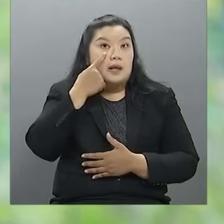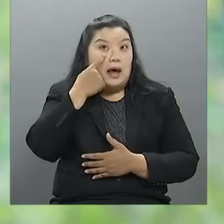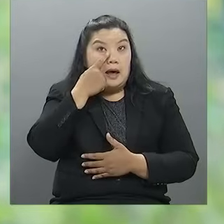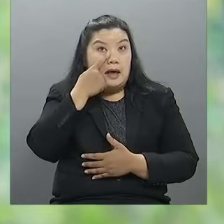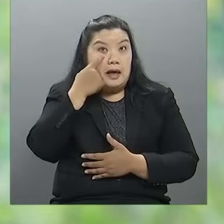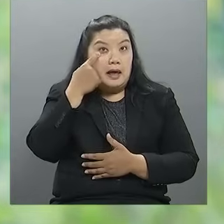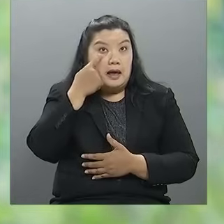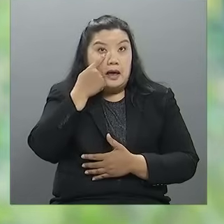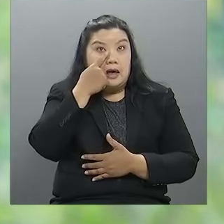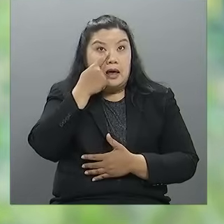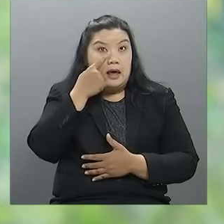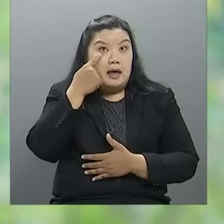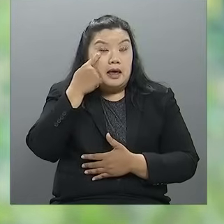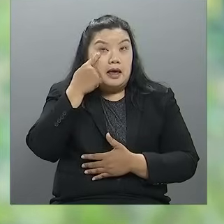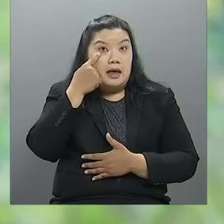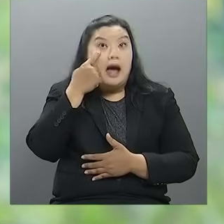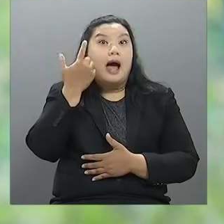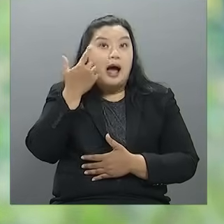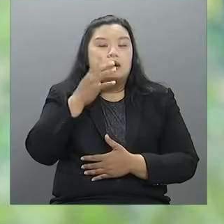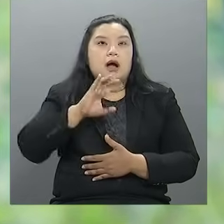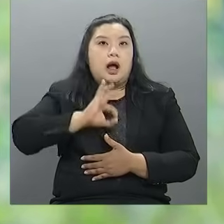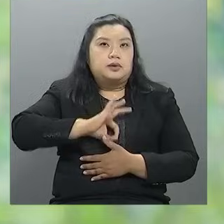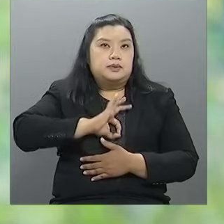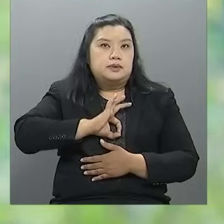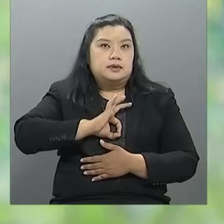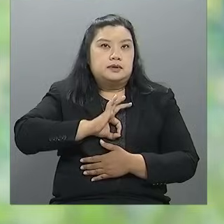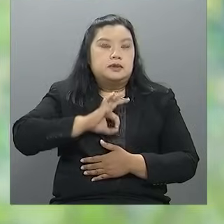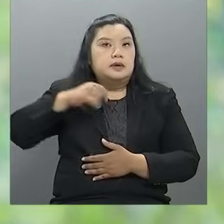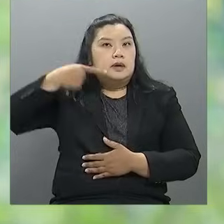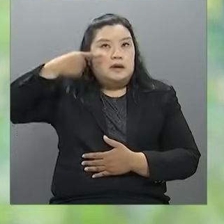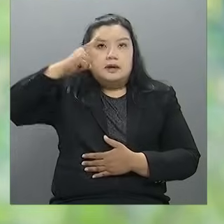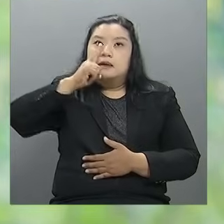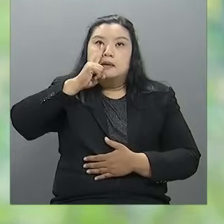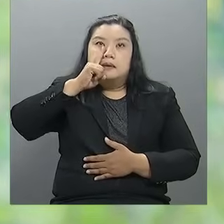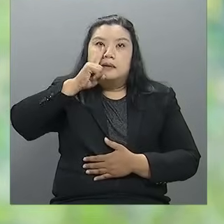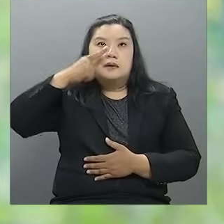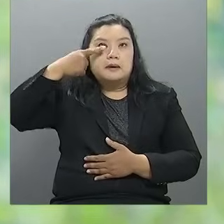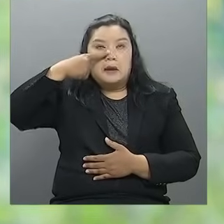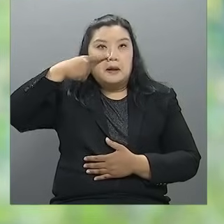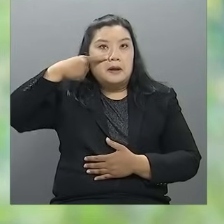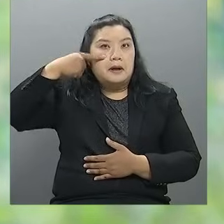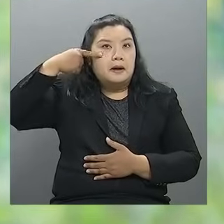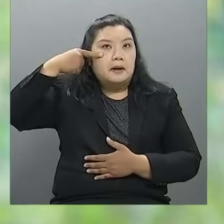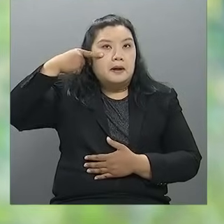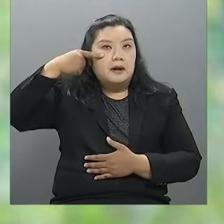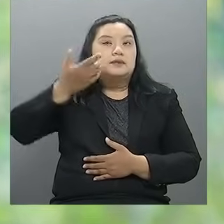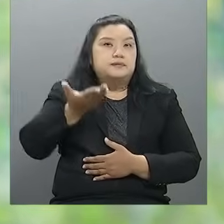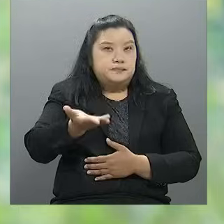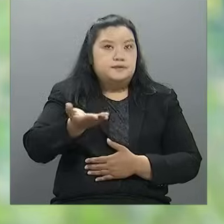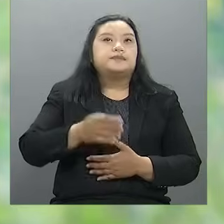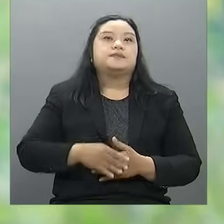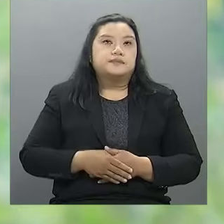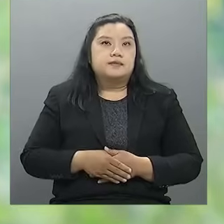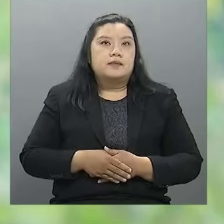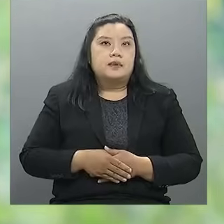เรากจะกดตรใต้ตาลงมาตรงกราวประมาณหนึเดีวมือคือป้ของเบ้อกดตาไม่เองลงมาแล้วก็กดมาคไว้